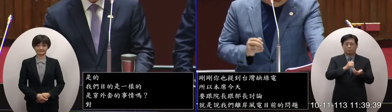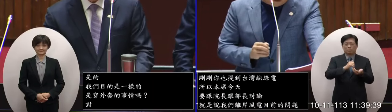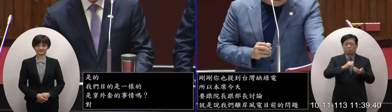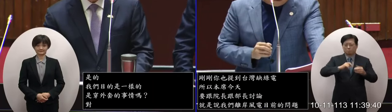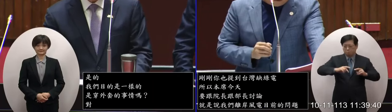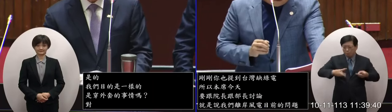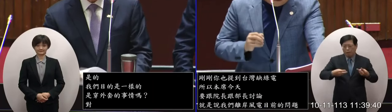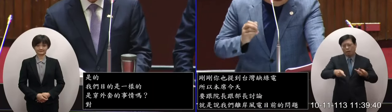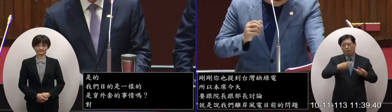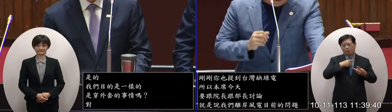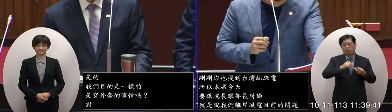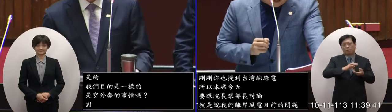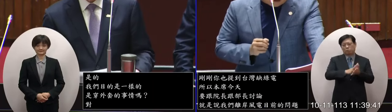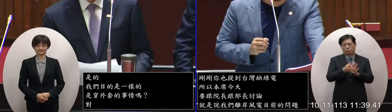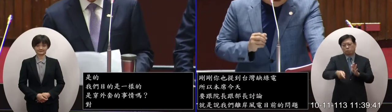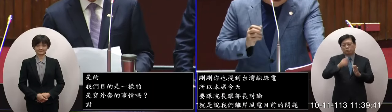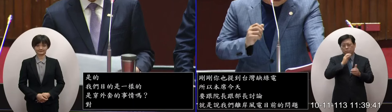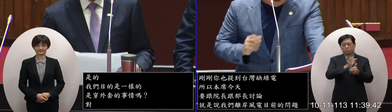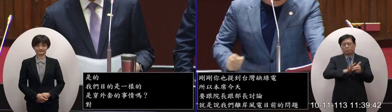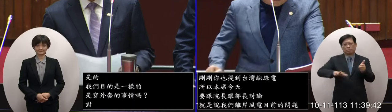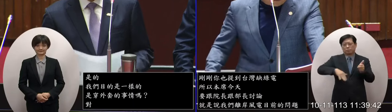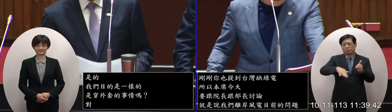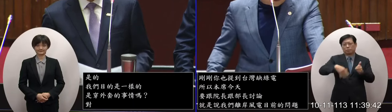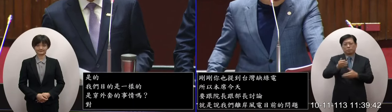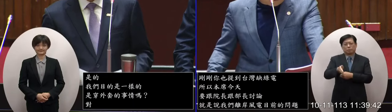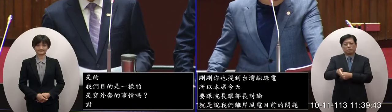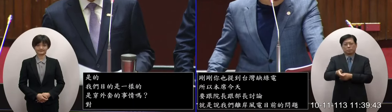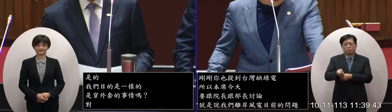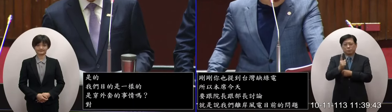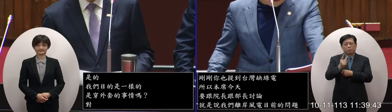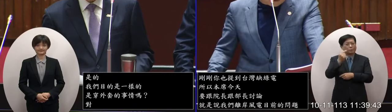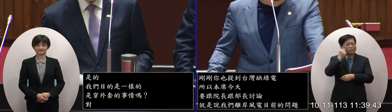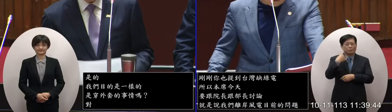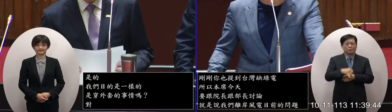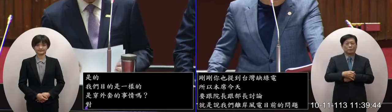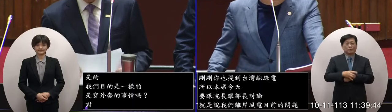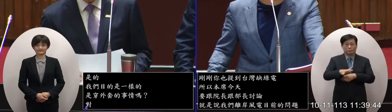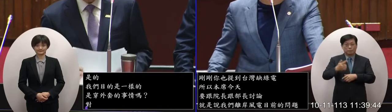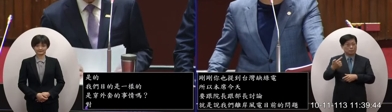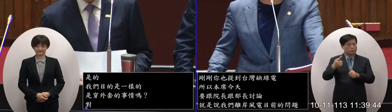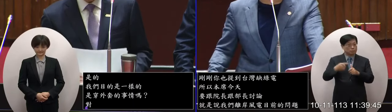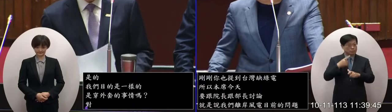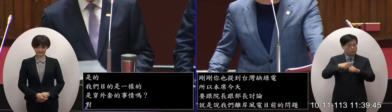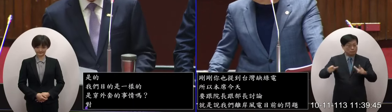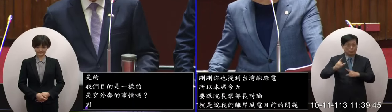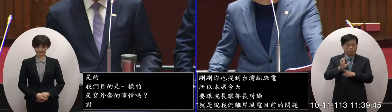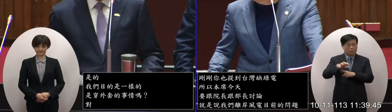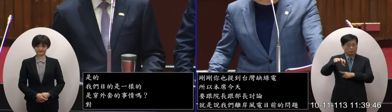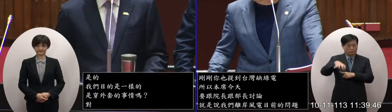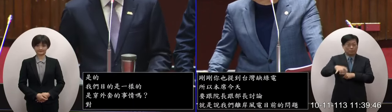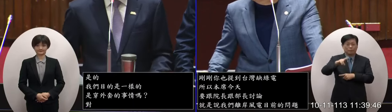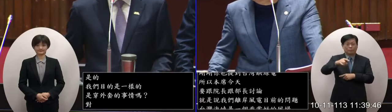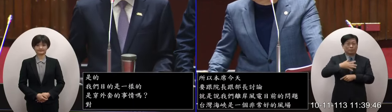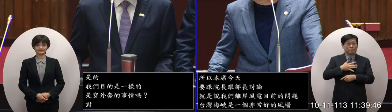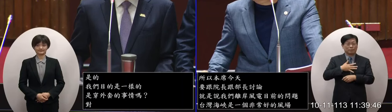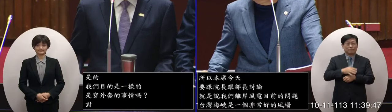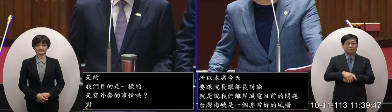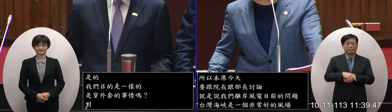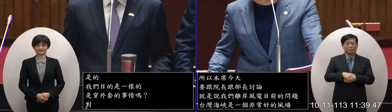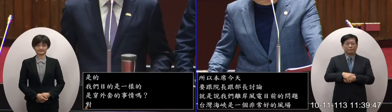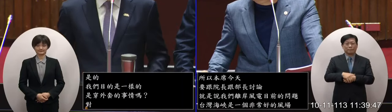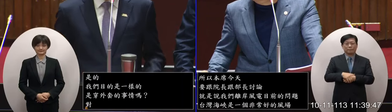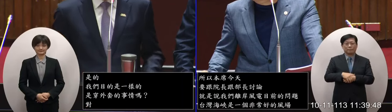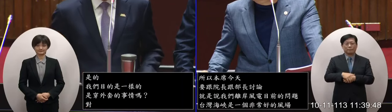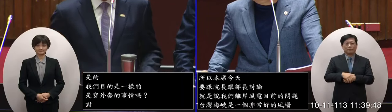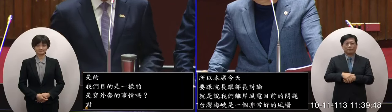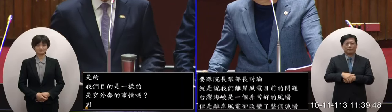场。那请教院长，你知道全台湾最大的离岸风机基地在哪里吗？ 离岸